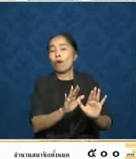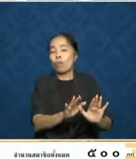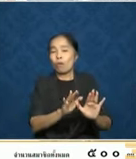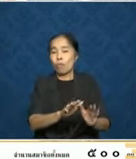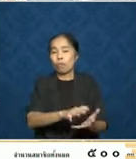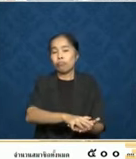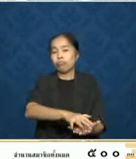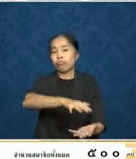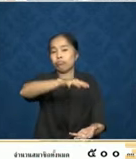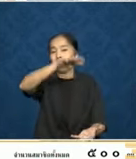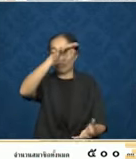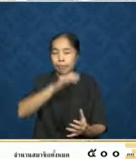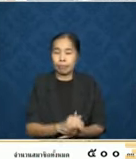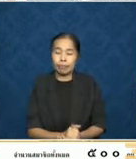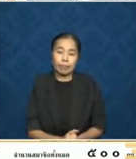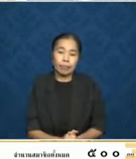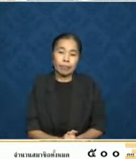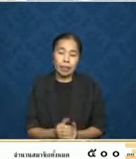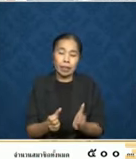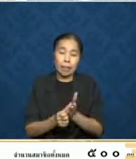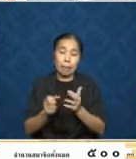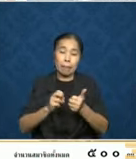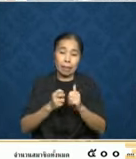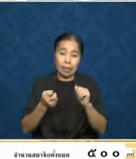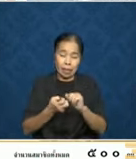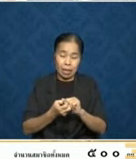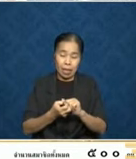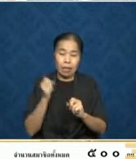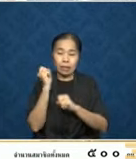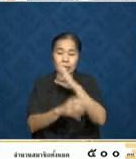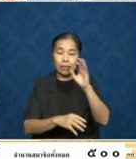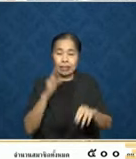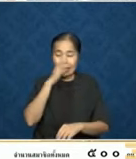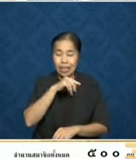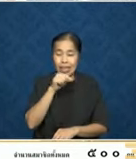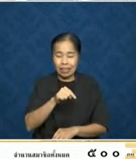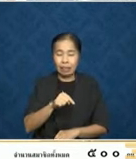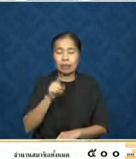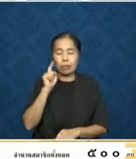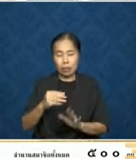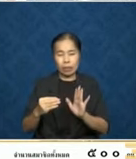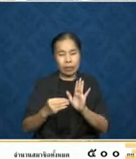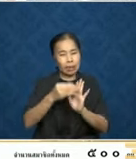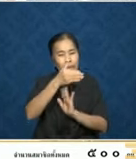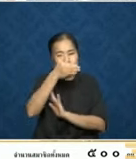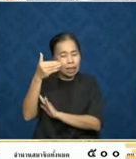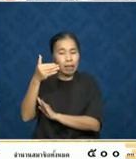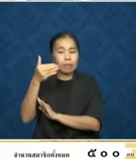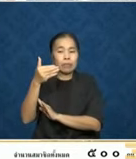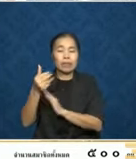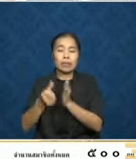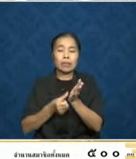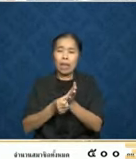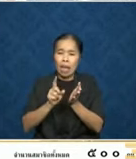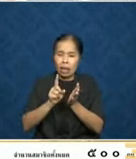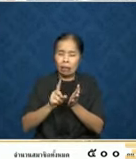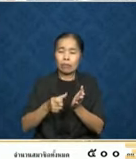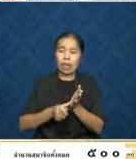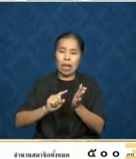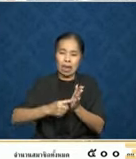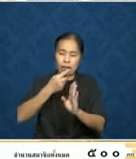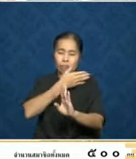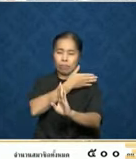ครับซึ่งการแก้ปัญหาขยะเนี่ยเราต้องถือว่าเป็นวาระแห่งชาติต้องแก้ตรงไหนครับหนึ่งตั้งแต่ต้นน้ำนะ